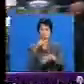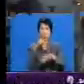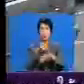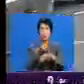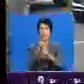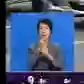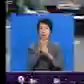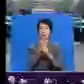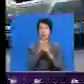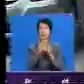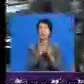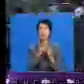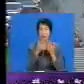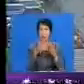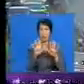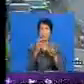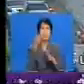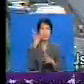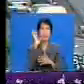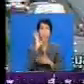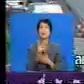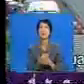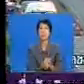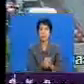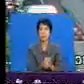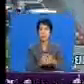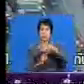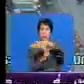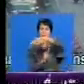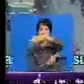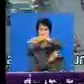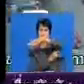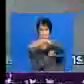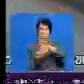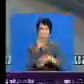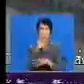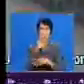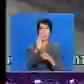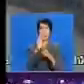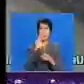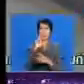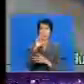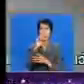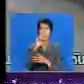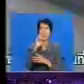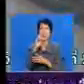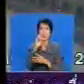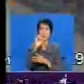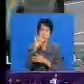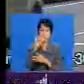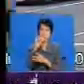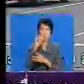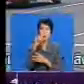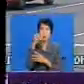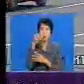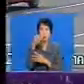และทุกคนมุ่งหน้าเดินทางกลับบ้านสะพานข้ามแยกรัชโยธินจึงเป็นอีกสะพานหนึ่งที่มีความสำคัญในการระบายรถบ